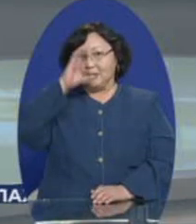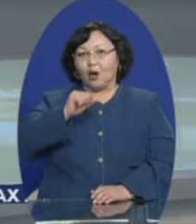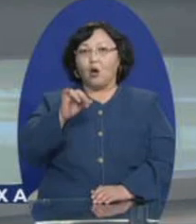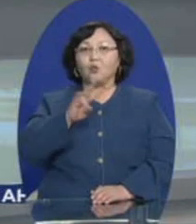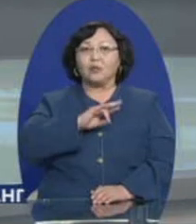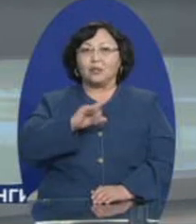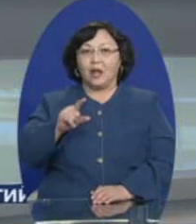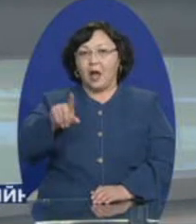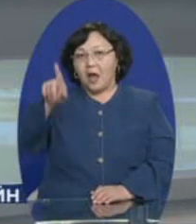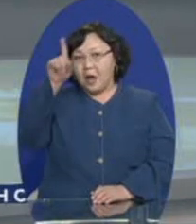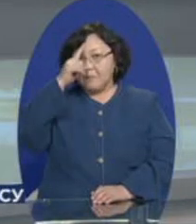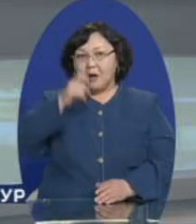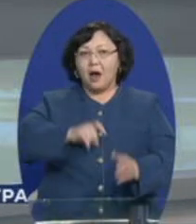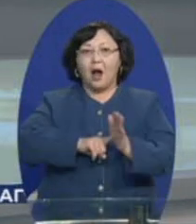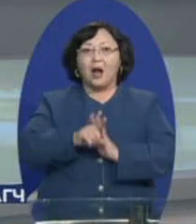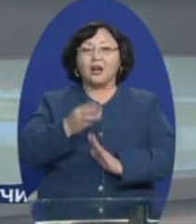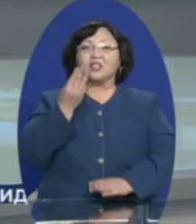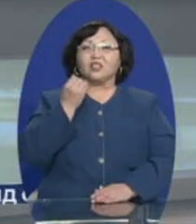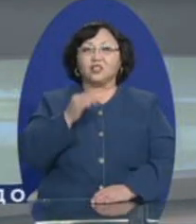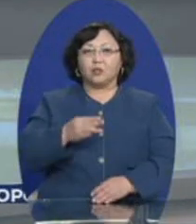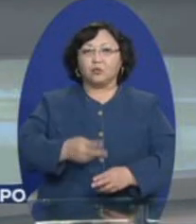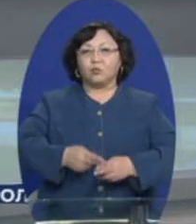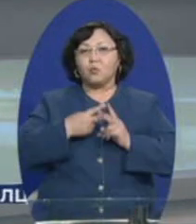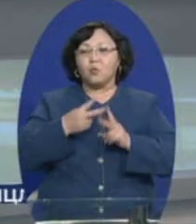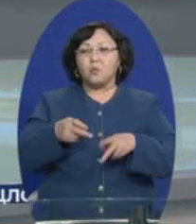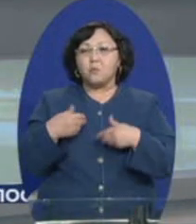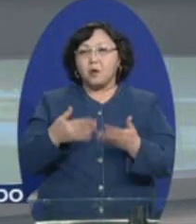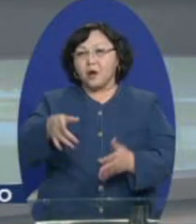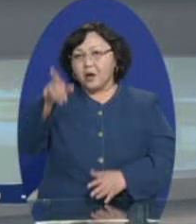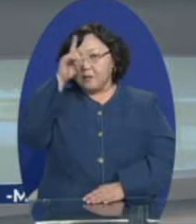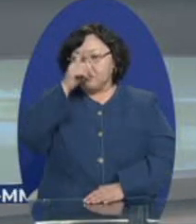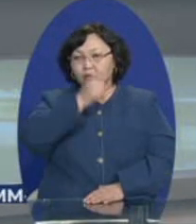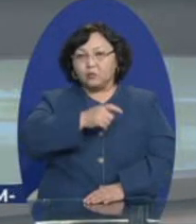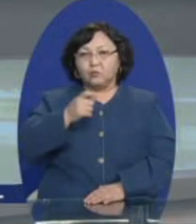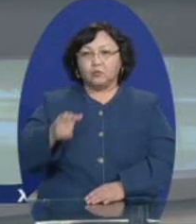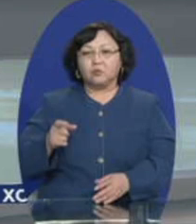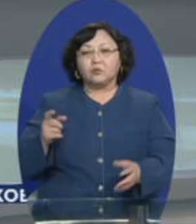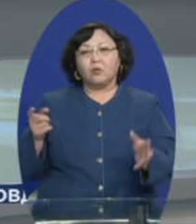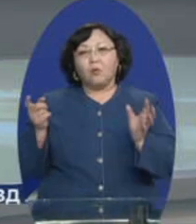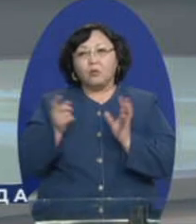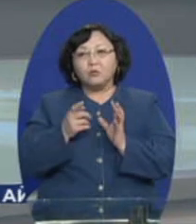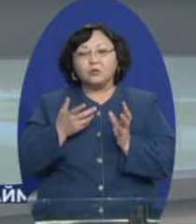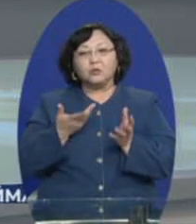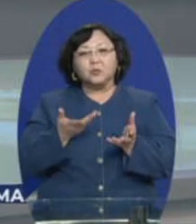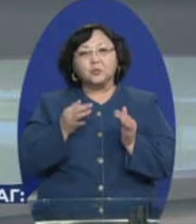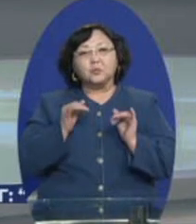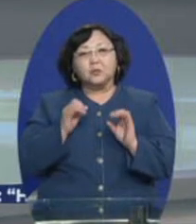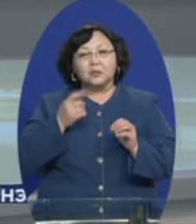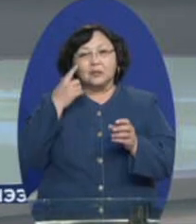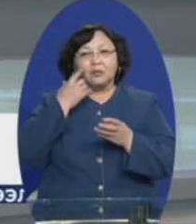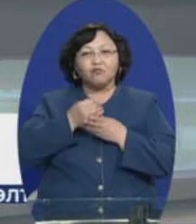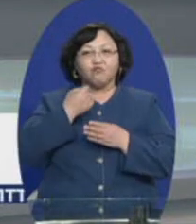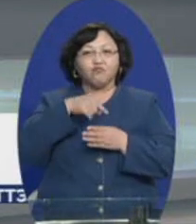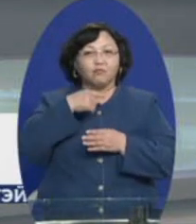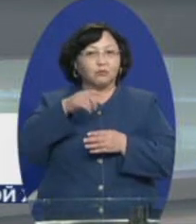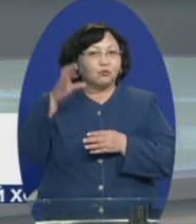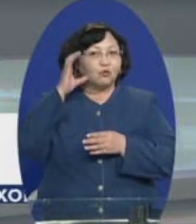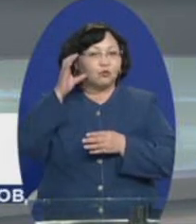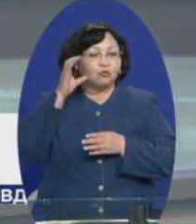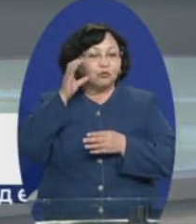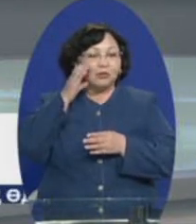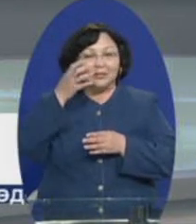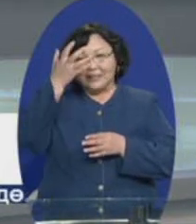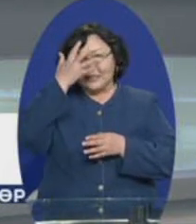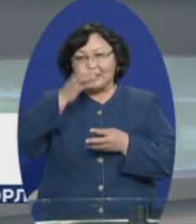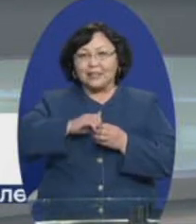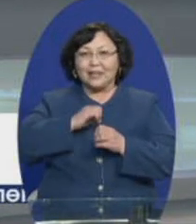нь эрүүл мэндийн анхан шатны тусламж үйлчилгээ үзүүлж байгаа эмч мэрэгжүүлэгчдүүдтэй уулзаж салбарын нөхцөл байдлын талаар санал бодлын сонсож засгийн газраас